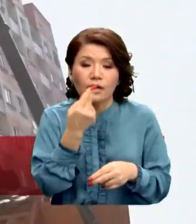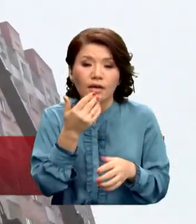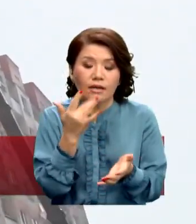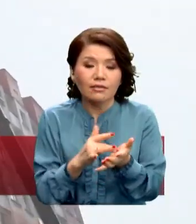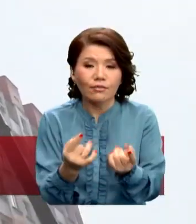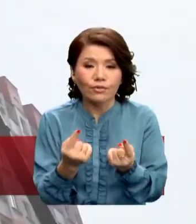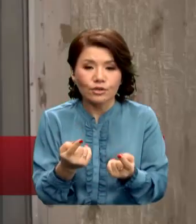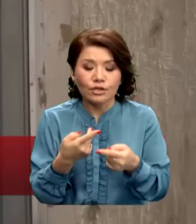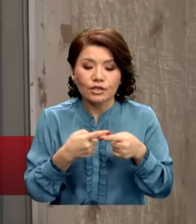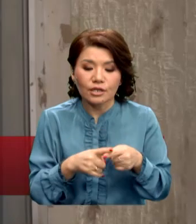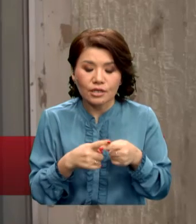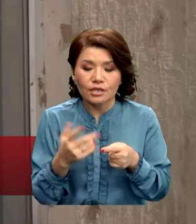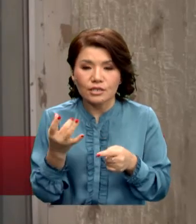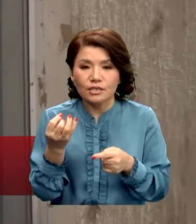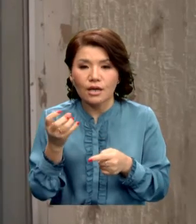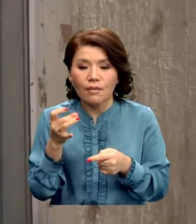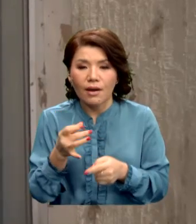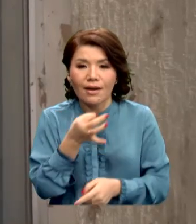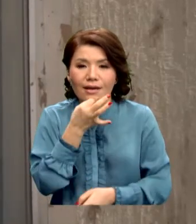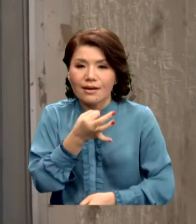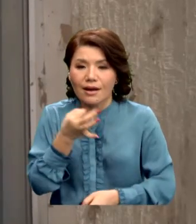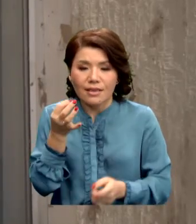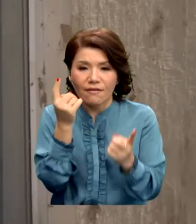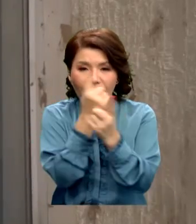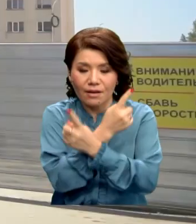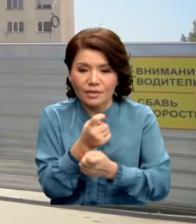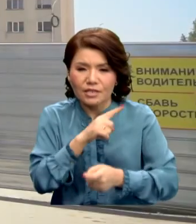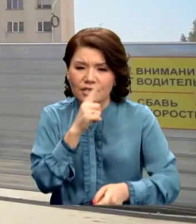японской технологии внедрят систему раннего оповещения о